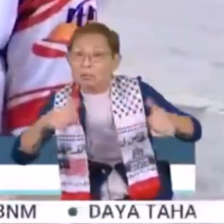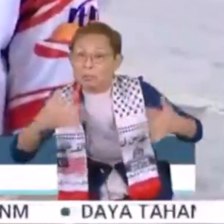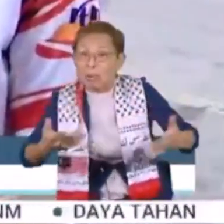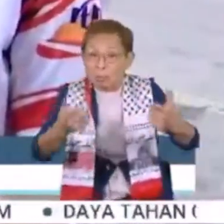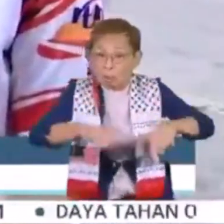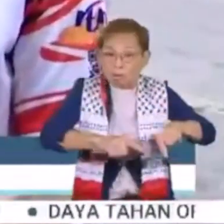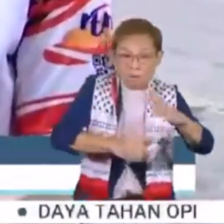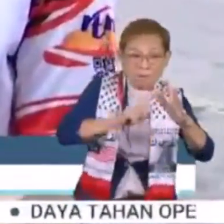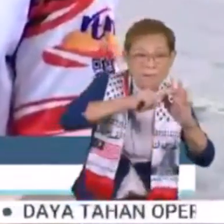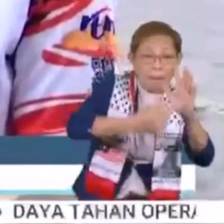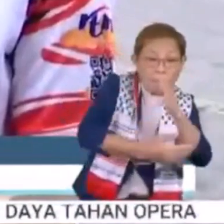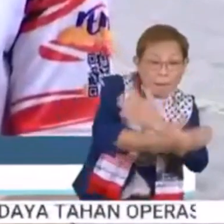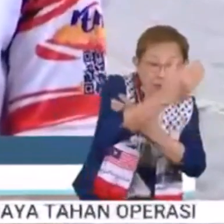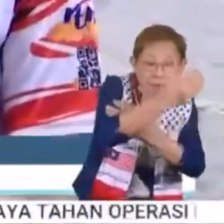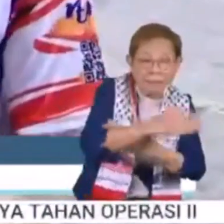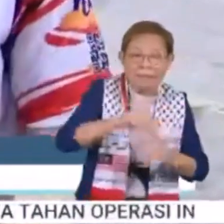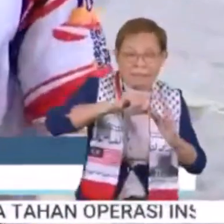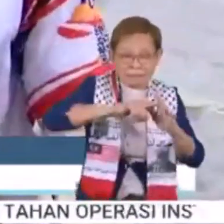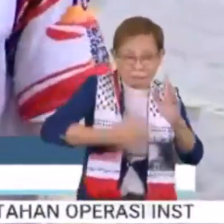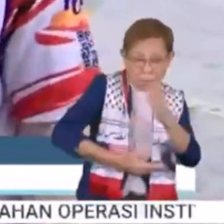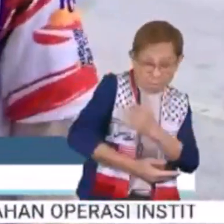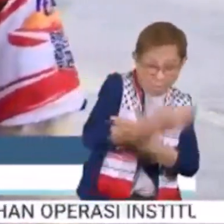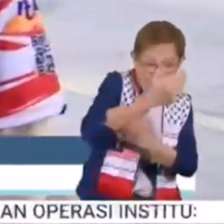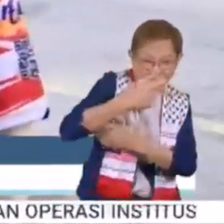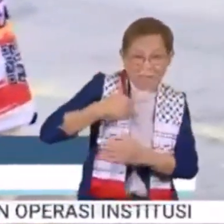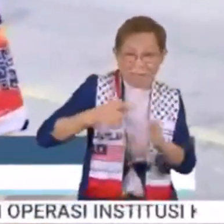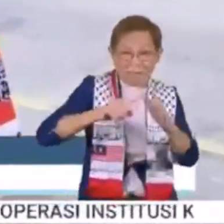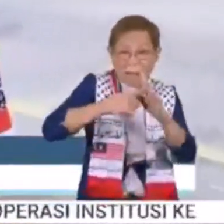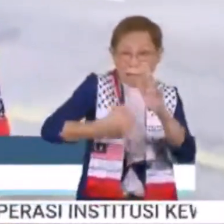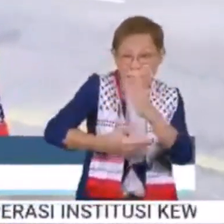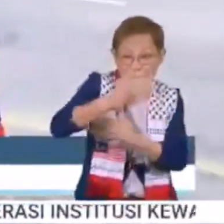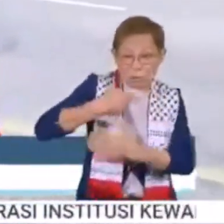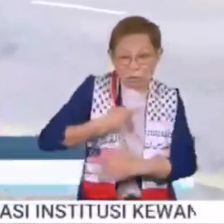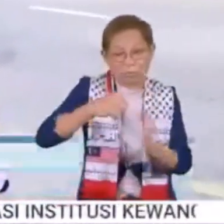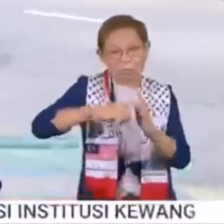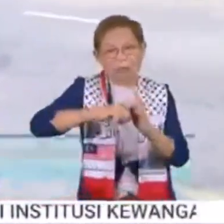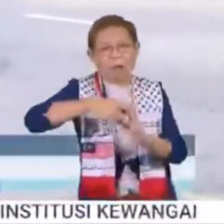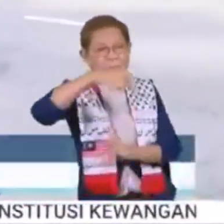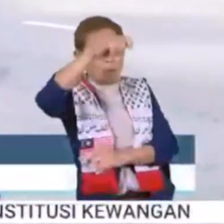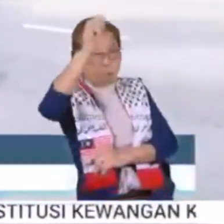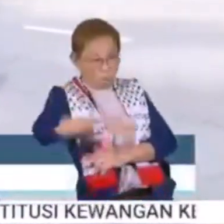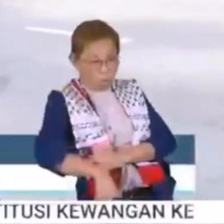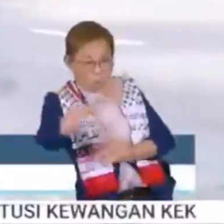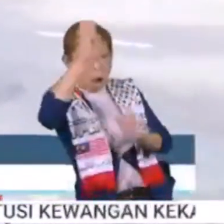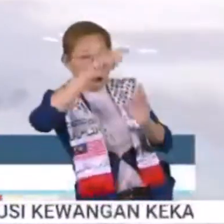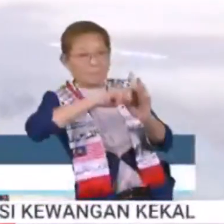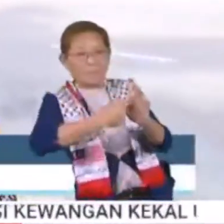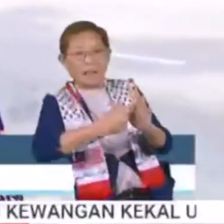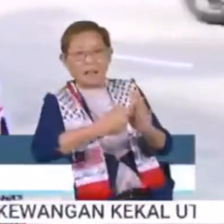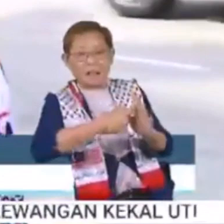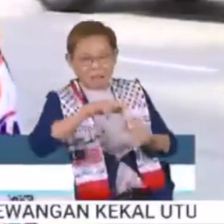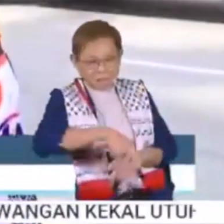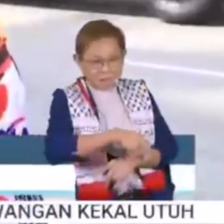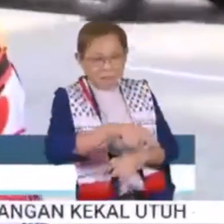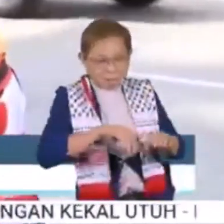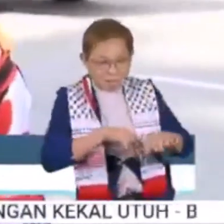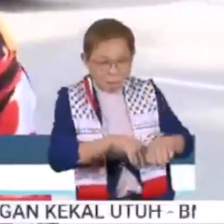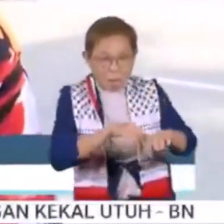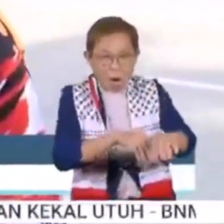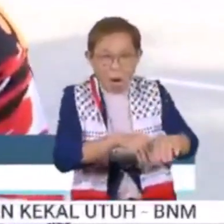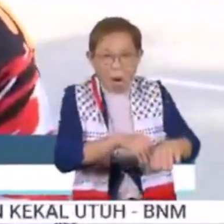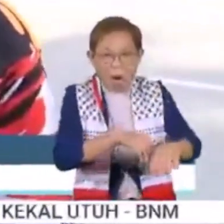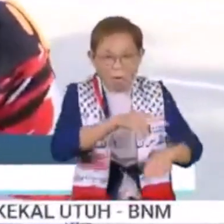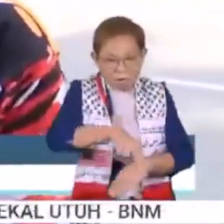tadi untuk hari ini? Okey, bermula pagi tadi kita telah melakukan pelepasan untuk konvoi Jelajah Ramadan bagi Melaka